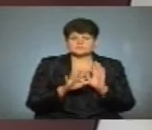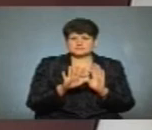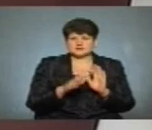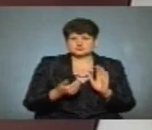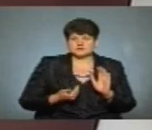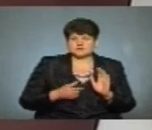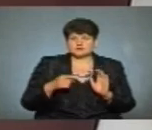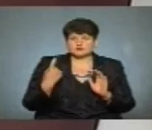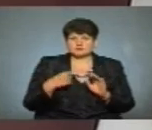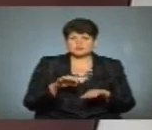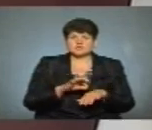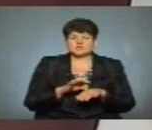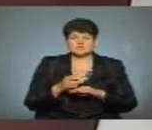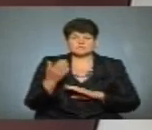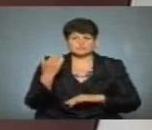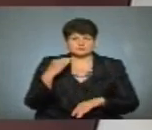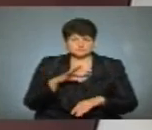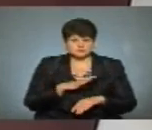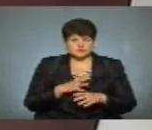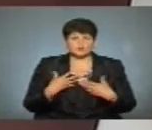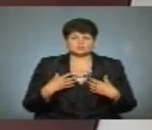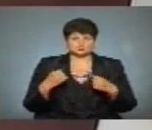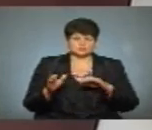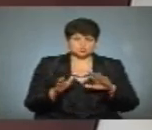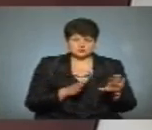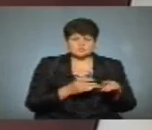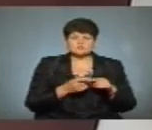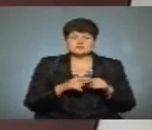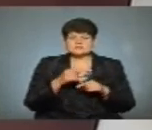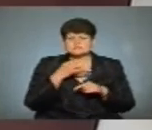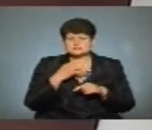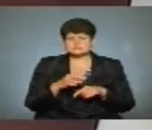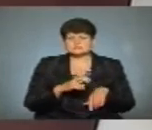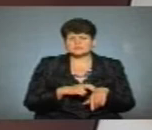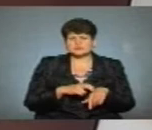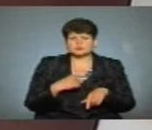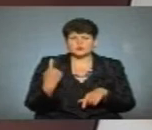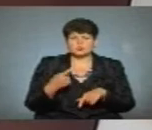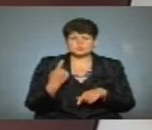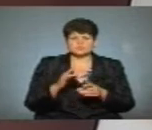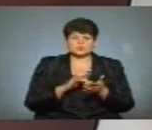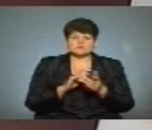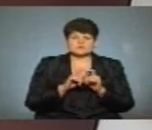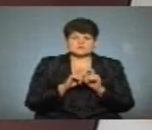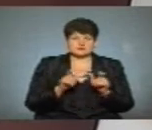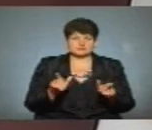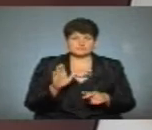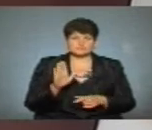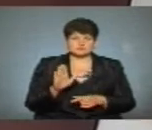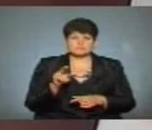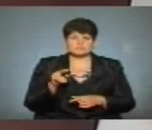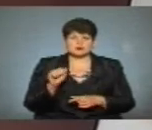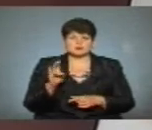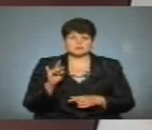жителів області, які хворіли на COVID-19, одужали. Про це повідомив епідеміолог обласного лабораторного центру Володимир Паничев. За